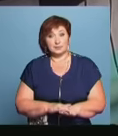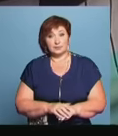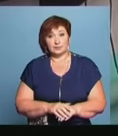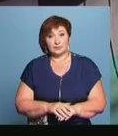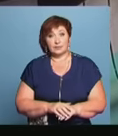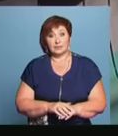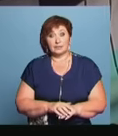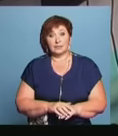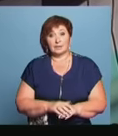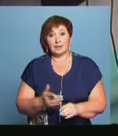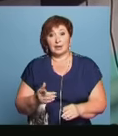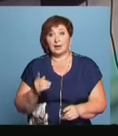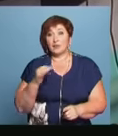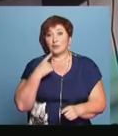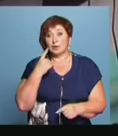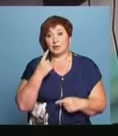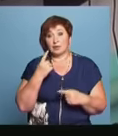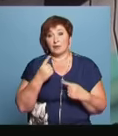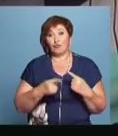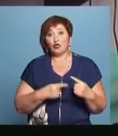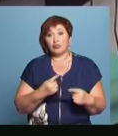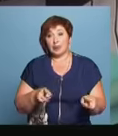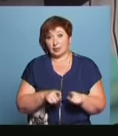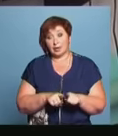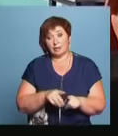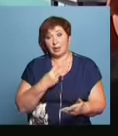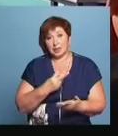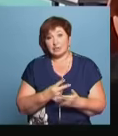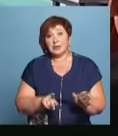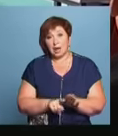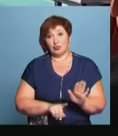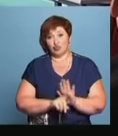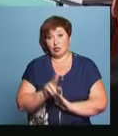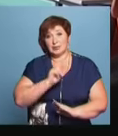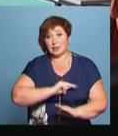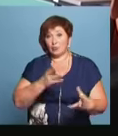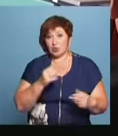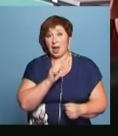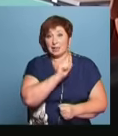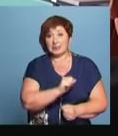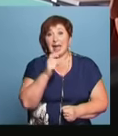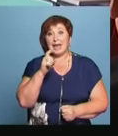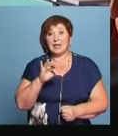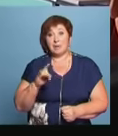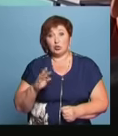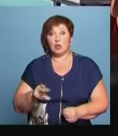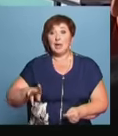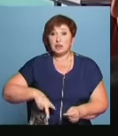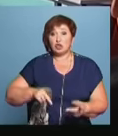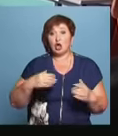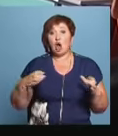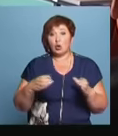Проведу с вами занятия по социально-правовому информированию. Так начинается рабочий день Азата Хикматуллина, начальника отряда